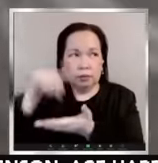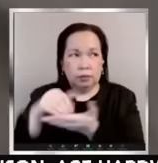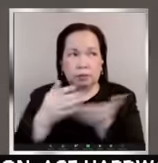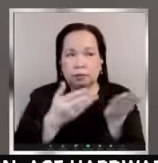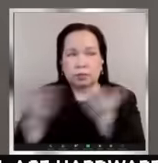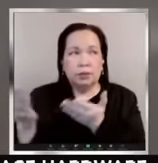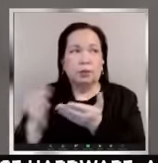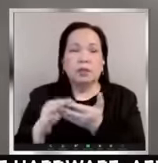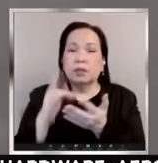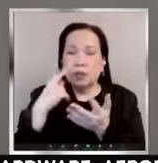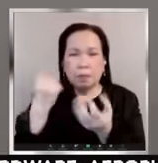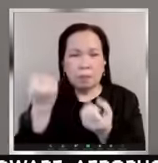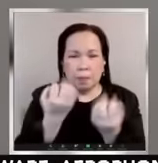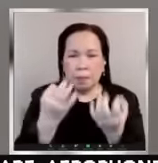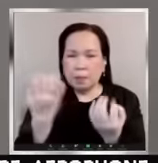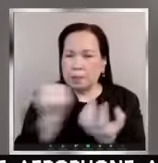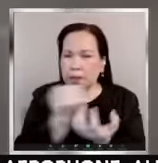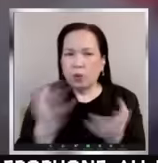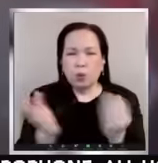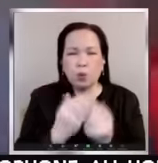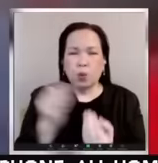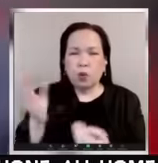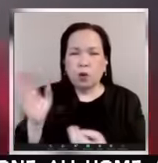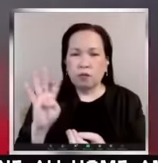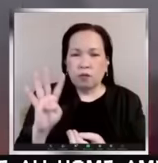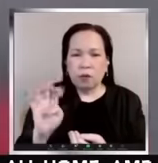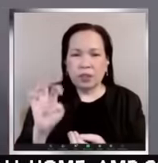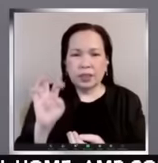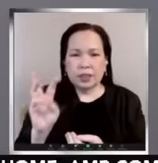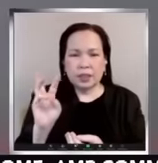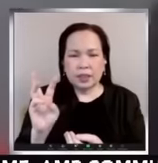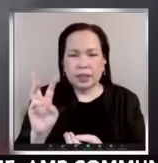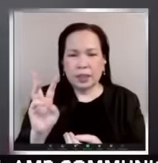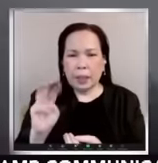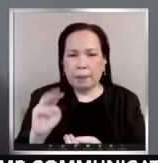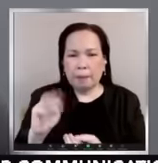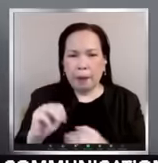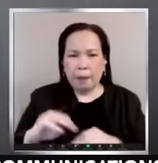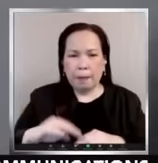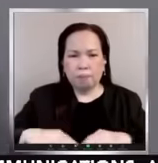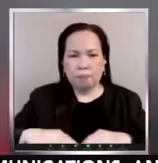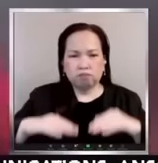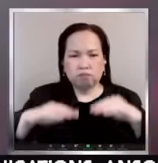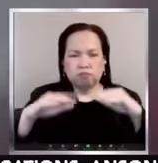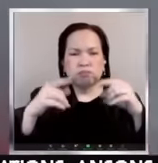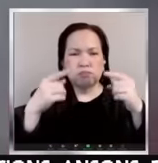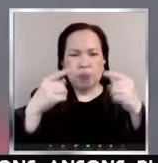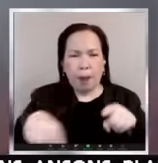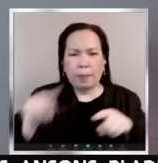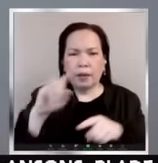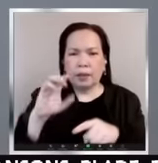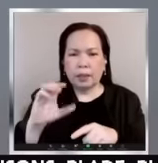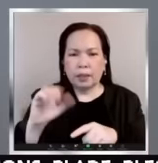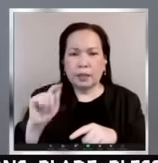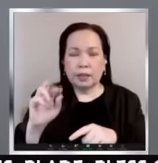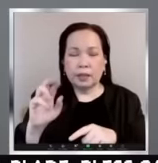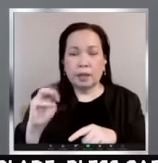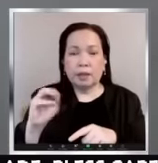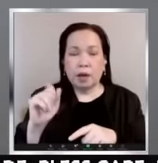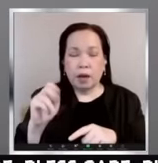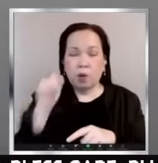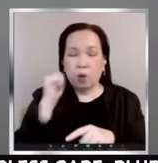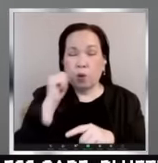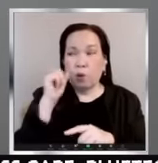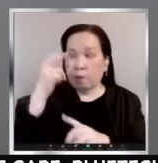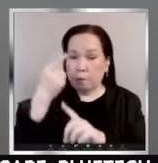halos 460 millimeters na ulan ang naitatala sa bayan ng Katarman tuwing buwan ng Nobyembre. Pero